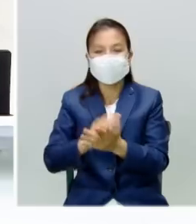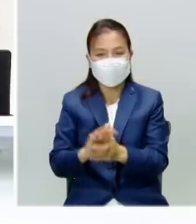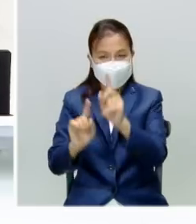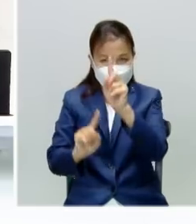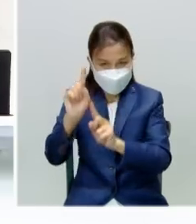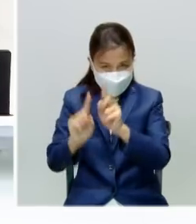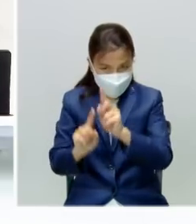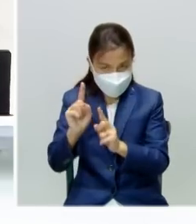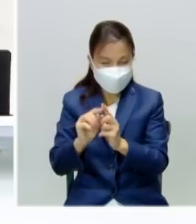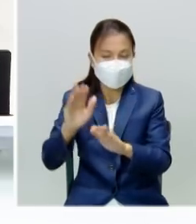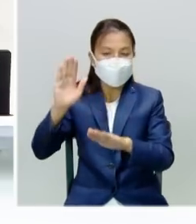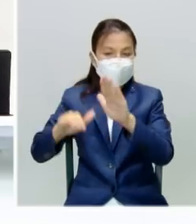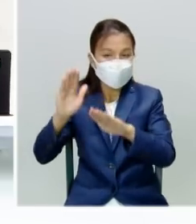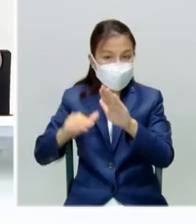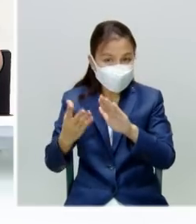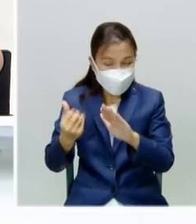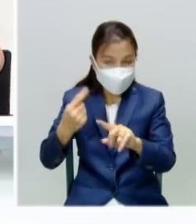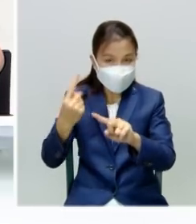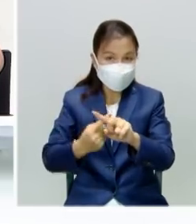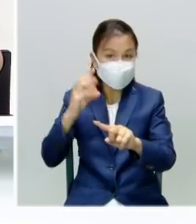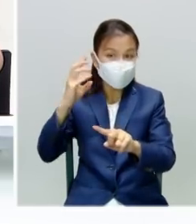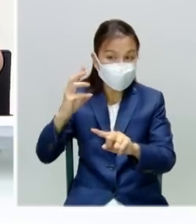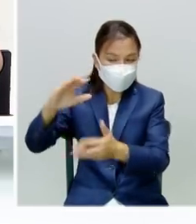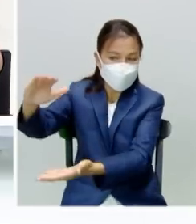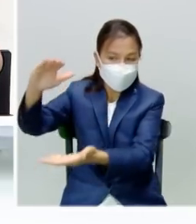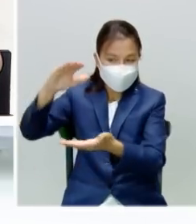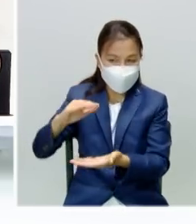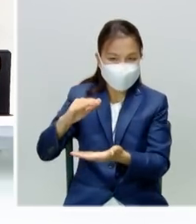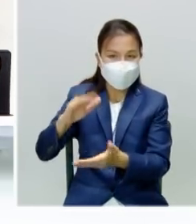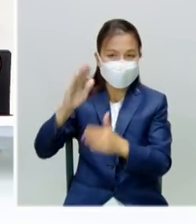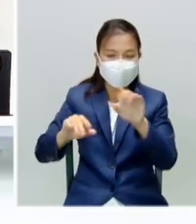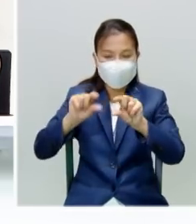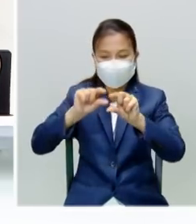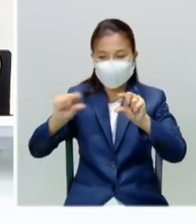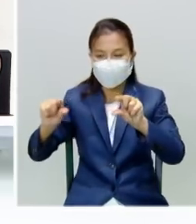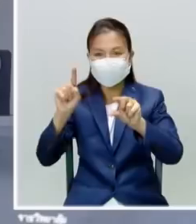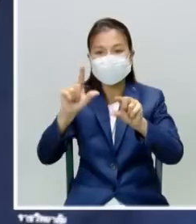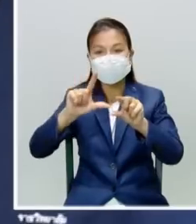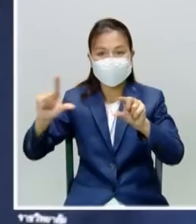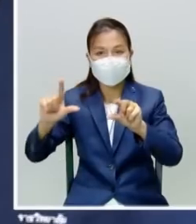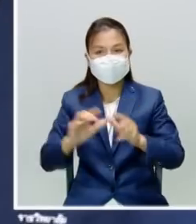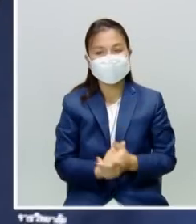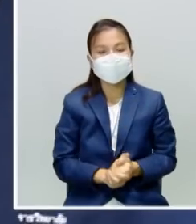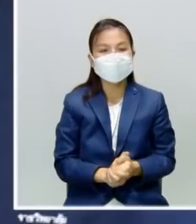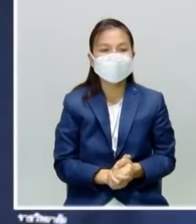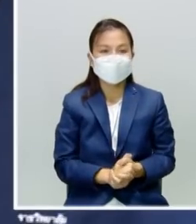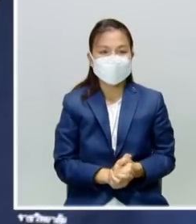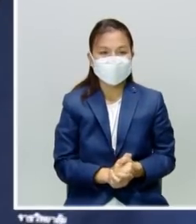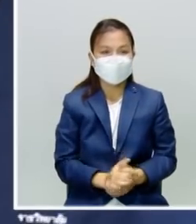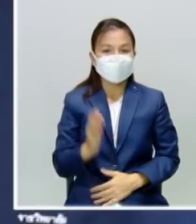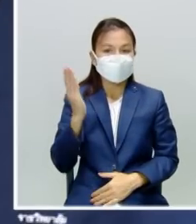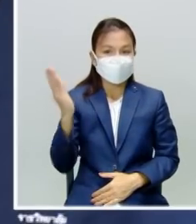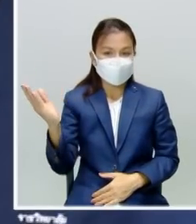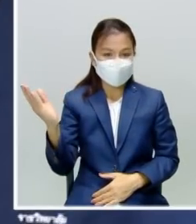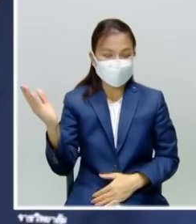ค่ะว่าภายในมิถุนายนนี้จะนำมาในล็อตแรกได้ประมาณ1ล้านโดสด้วยกันค่ะวันนี้ทางศาสตราจารย์นาย